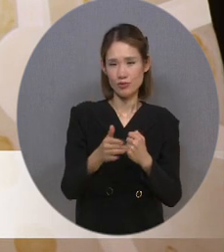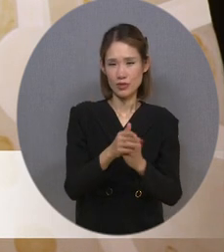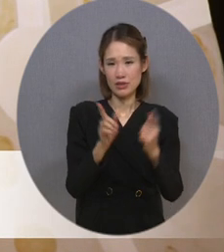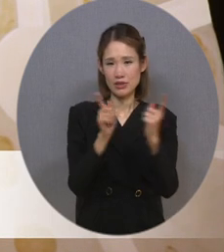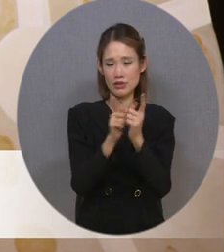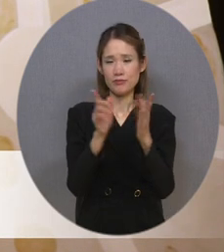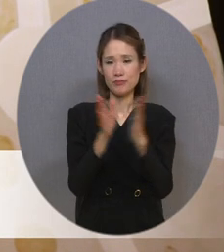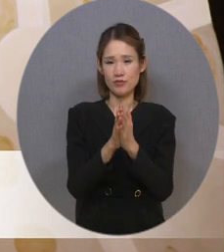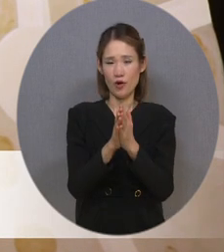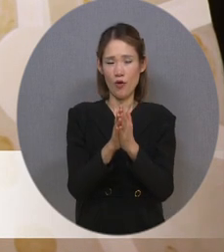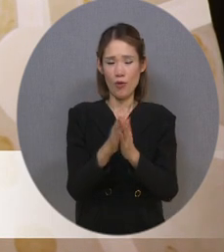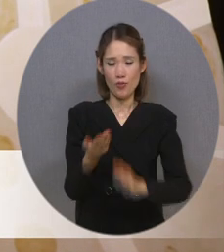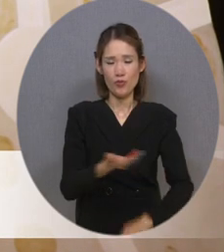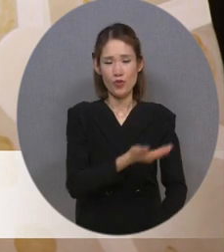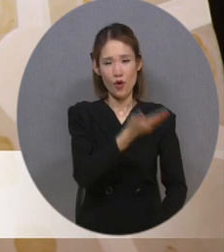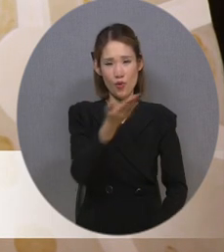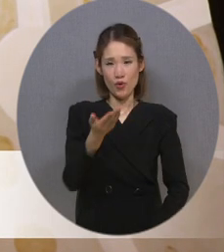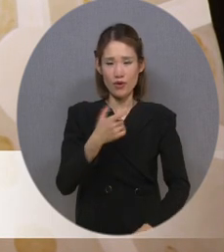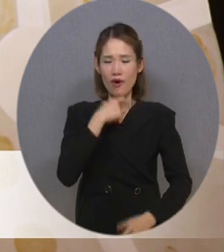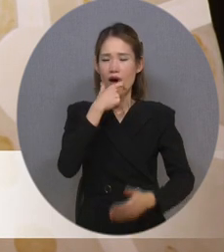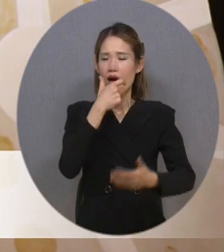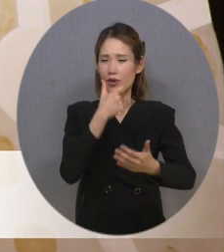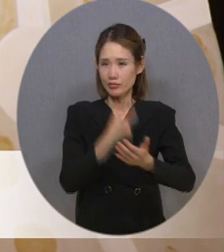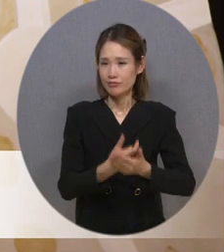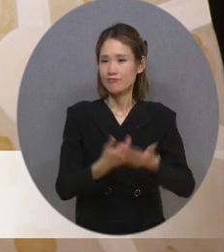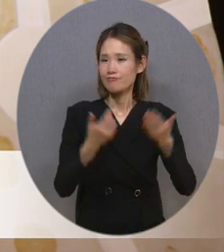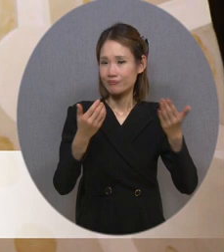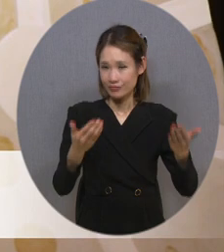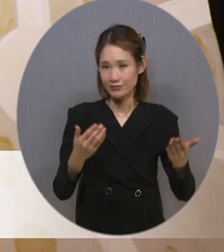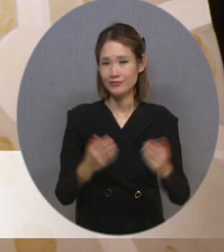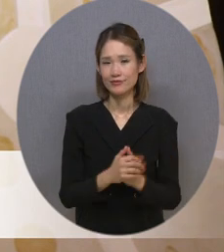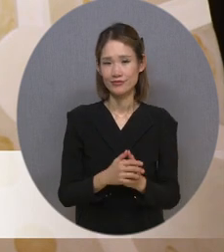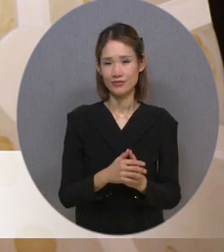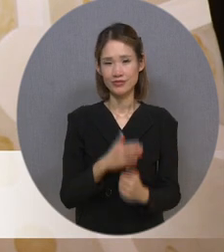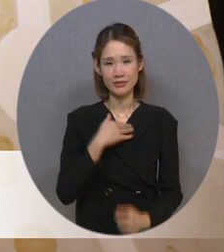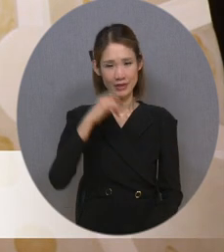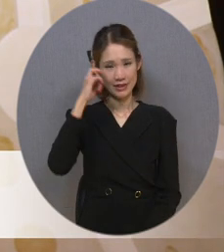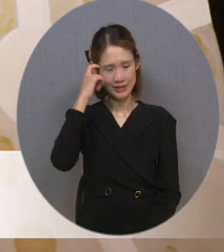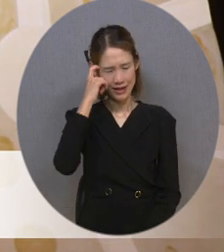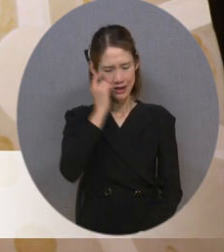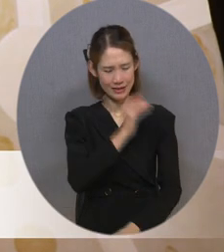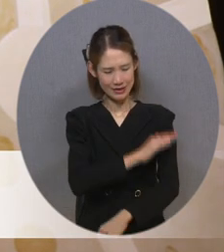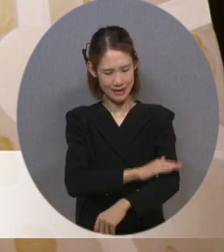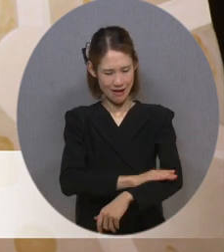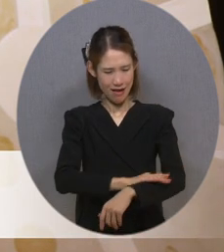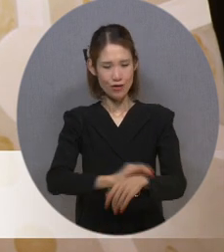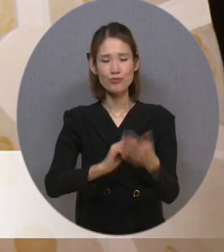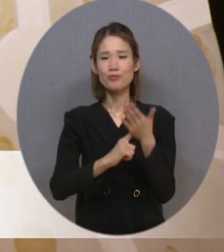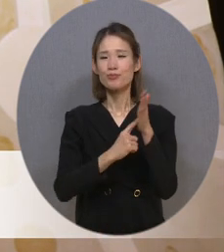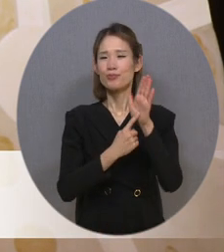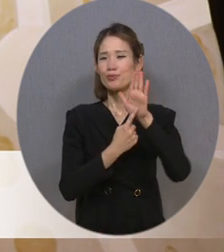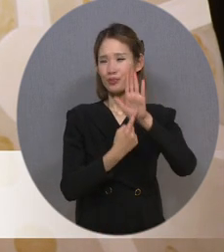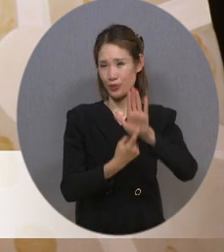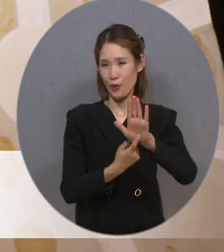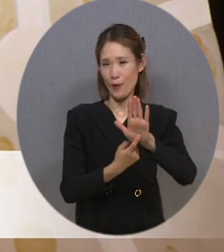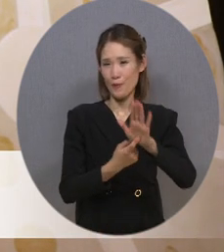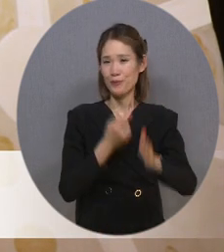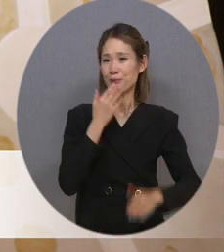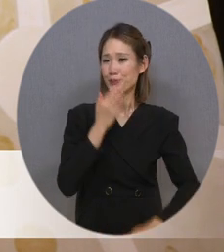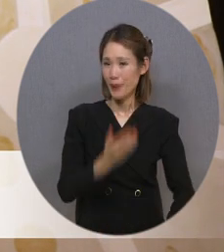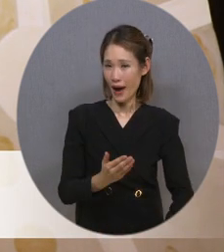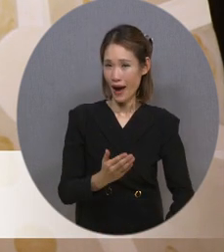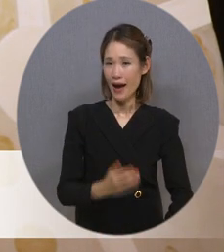직접적으로 관객들에게 감동을 줄 수 있고 어떤 내 생각을 가장 잘 표현할